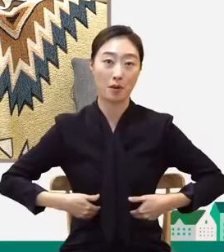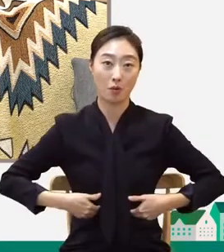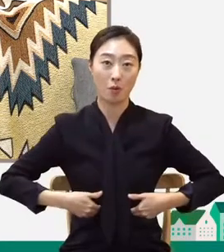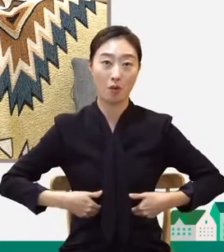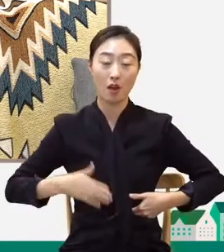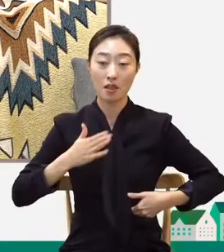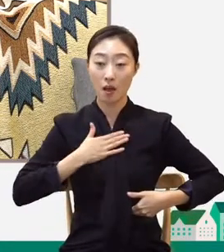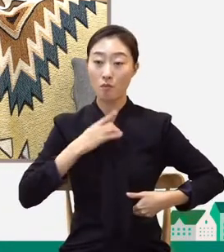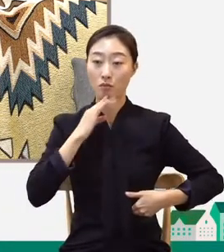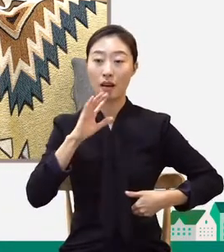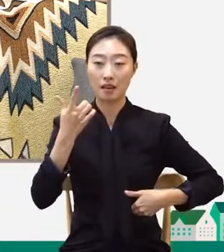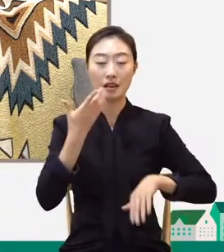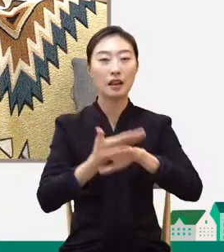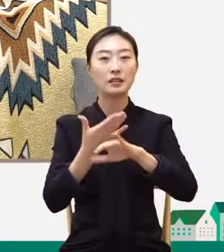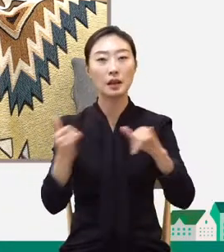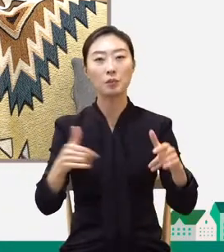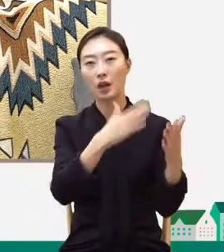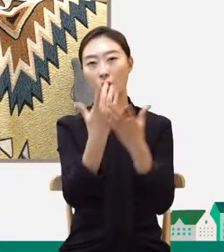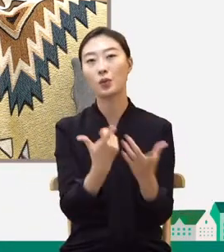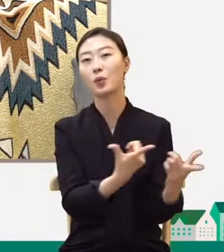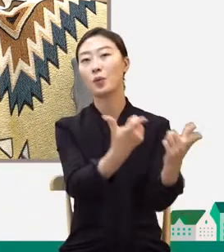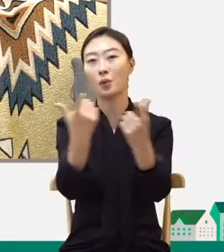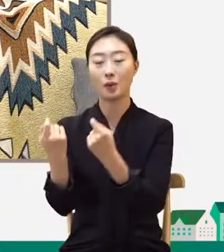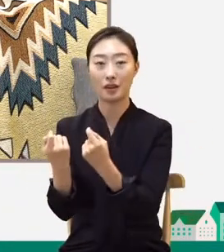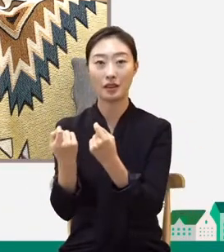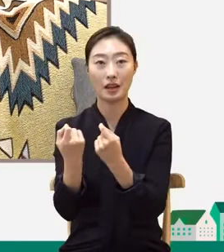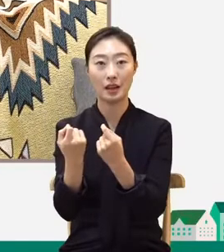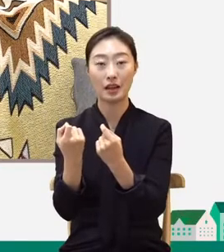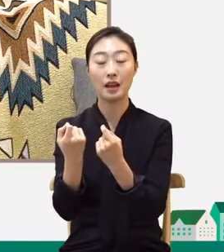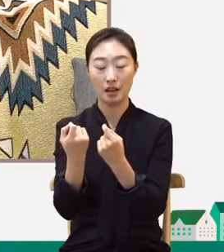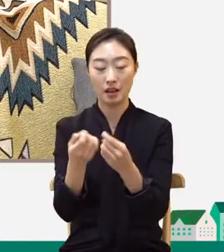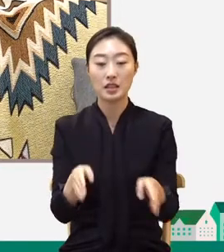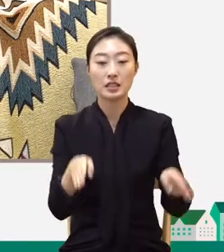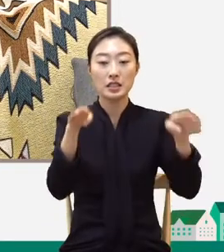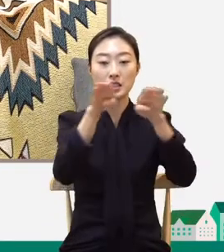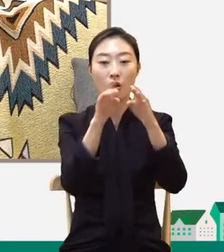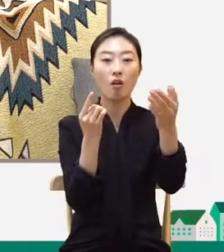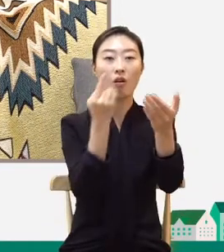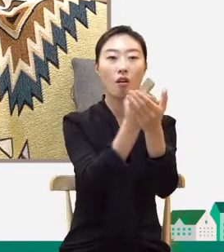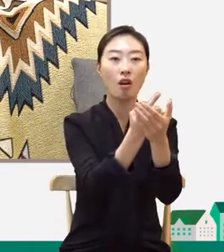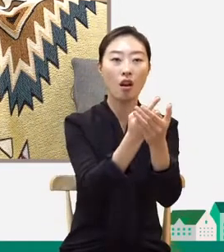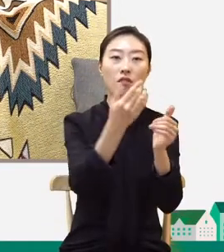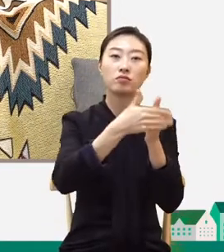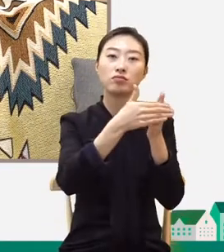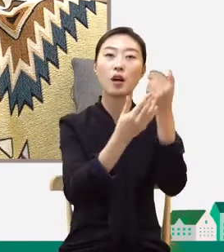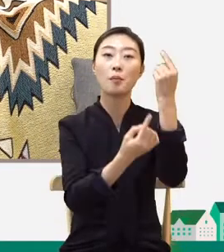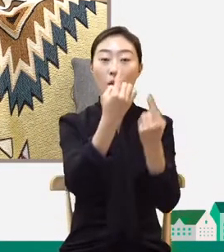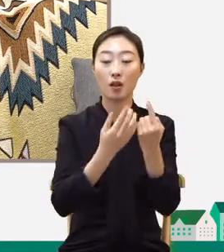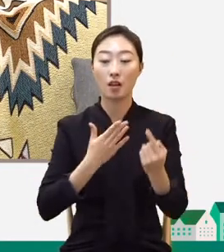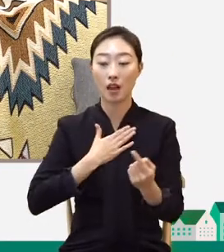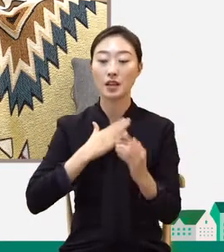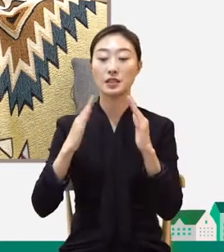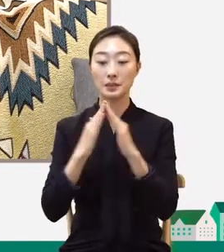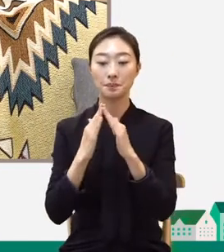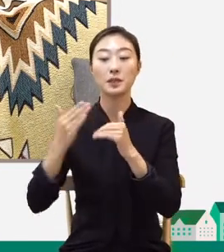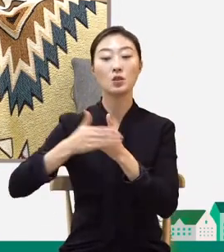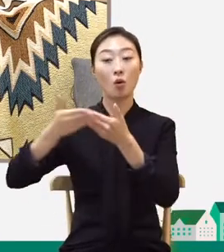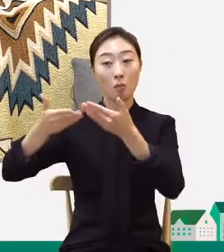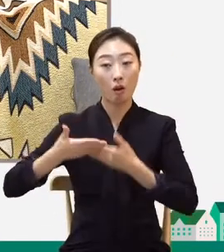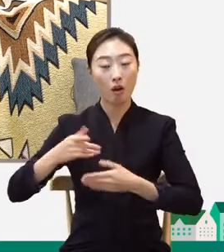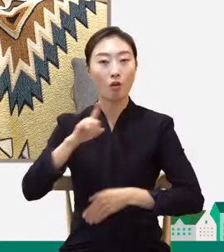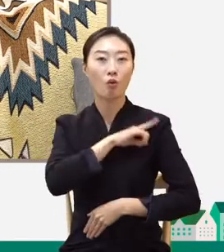삶을 시설에서 보내지 않고 자기 집에서 보낼 수 있는 기회를 주는 게 지원주택이 참 중요하다라는 걸 알게 된 것